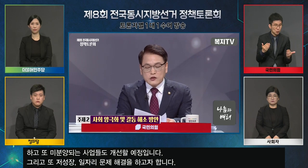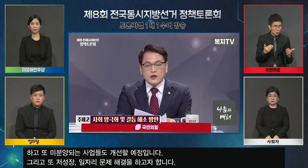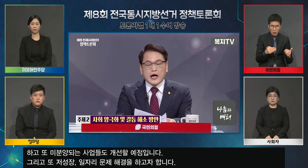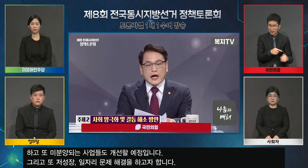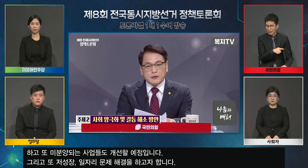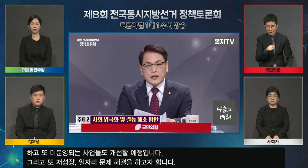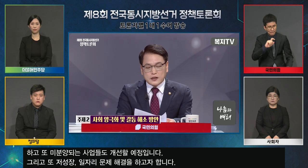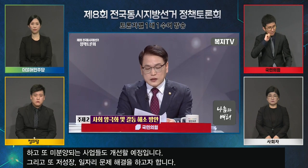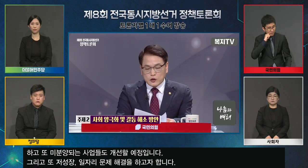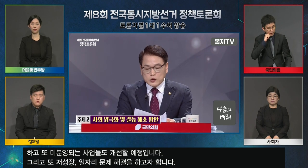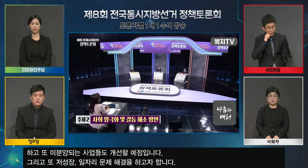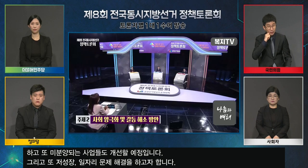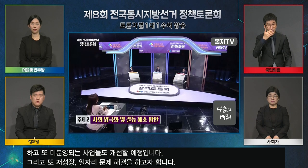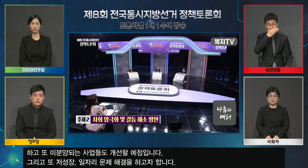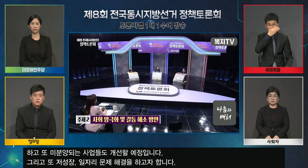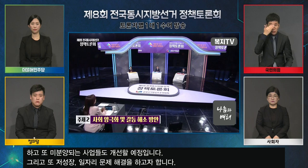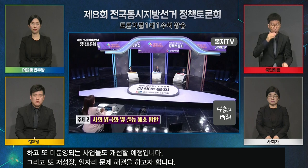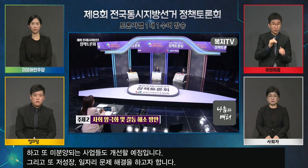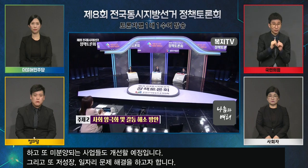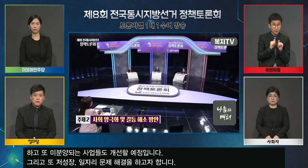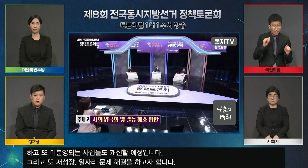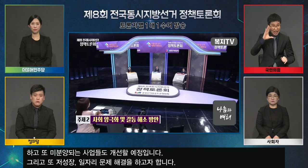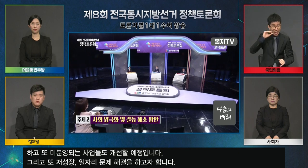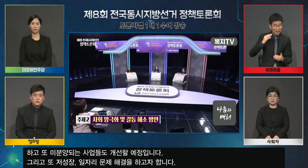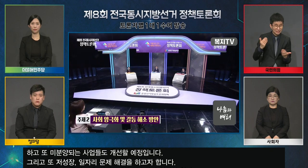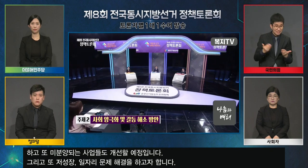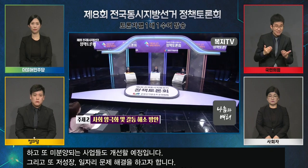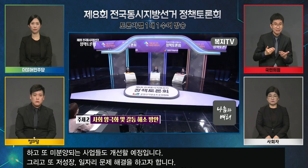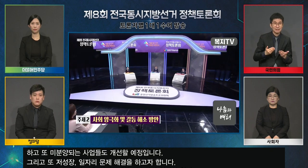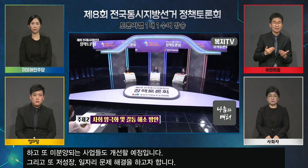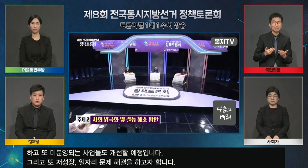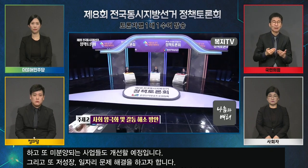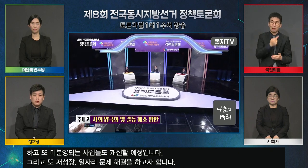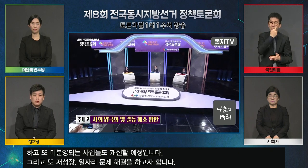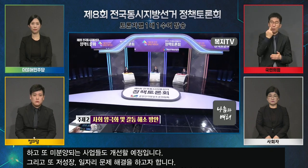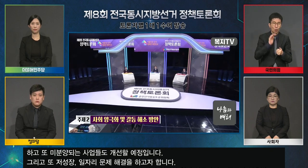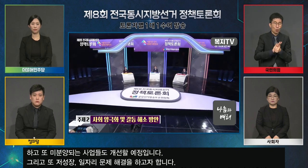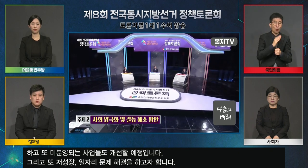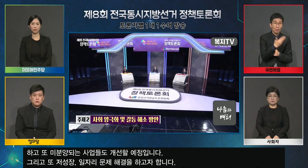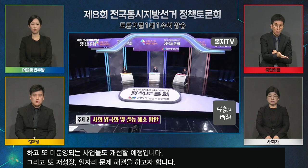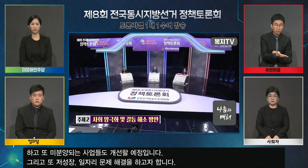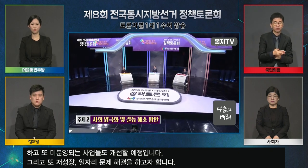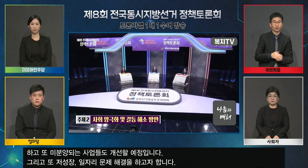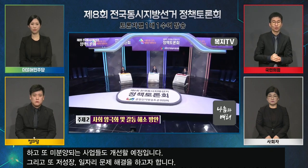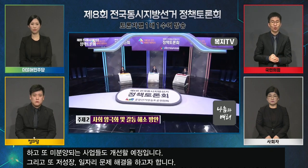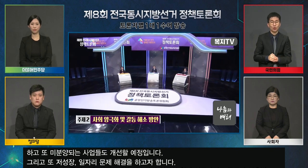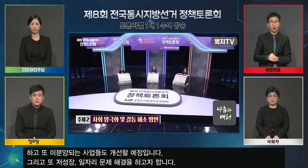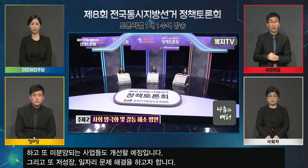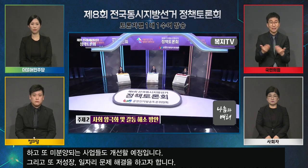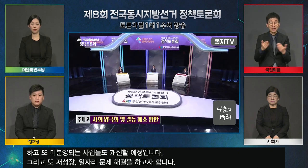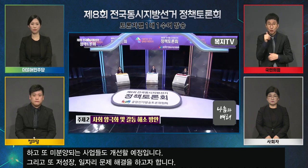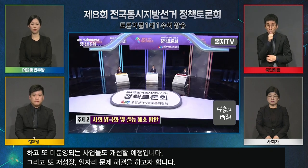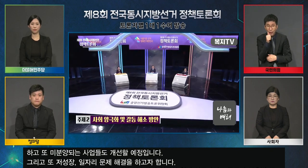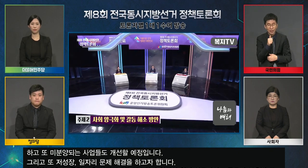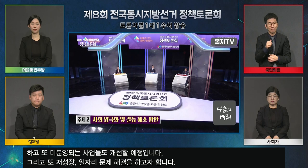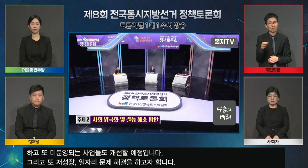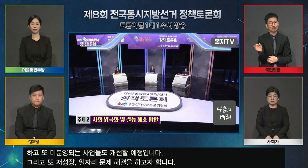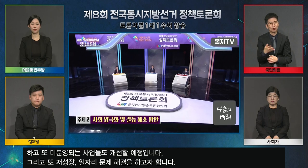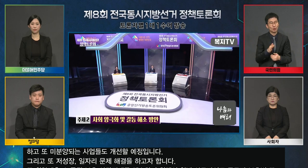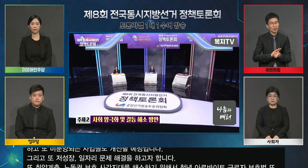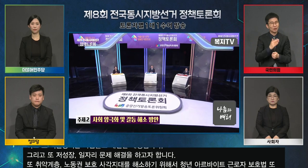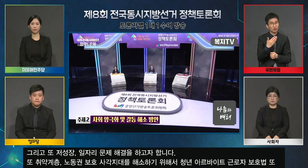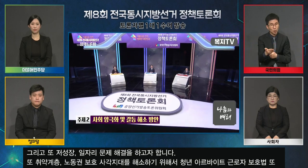청년 아르바이트 근로자 보호법, 또 무료법률 서비스 제공 등 여러 가지 정책들을 지금